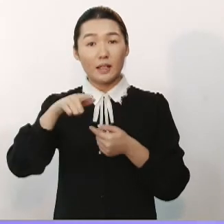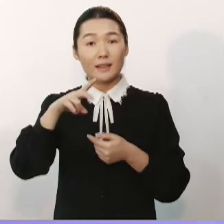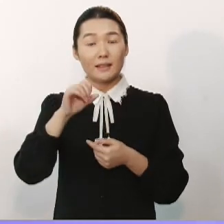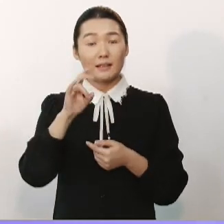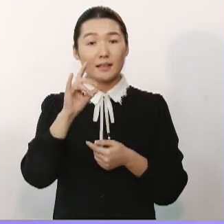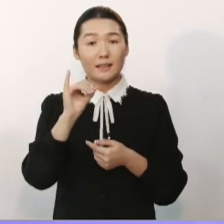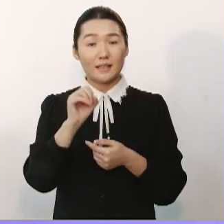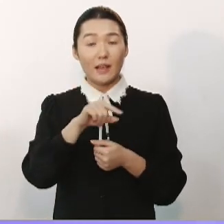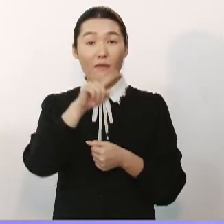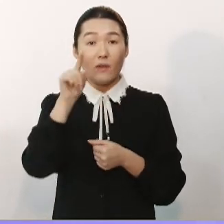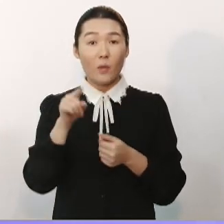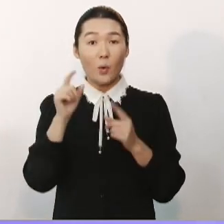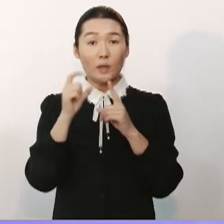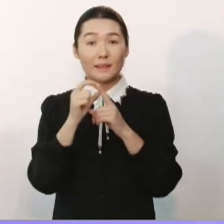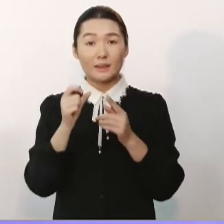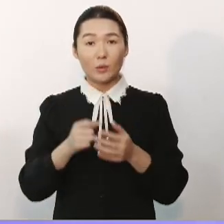слова.